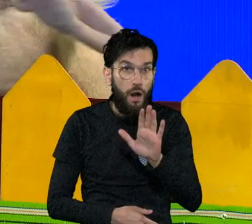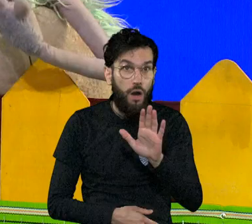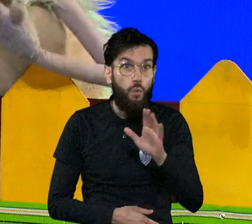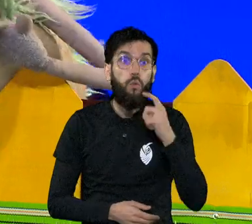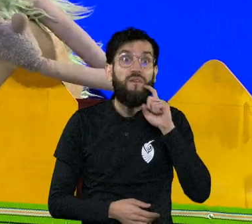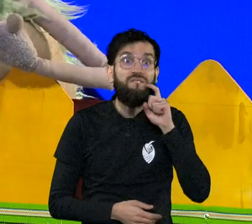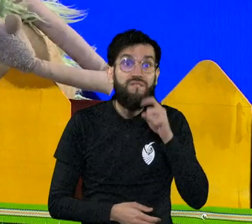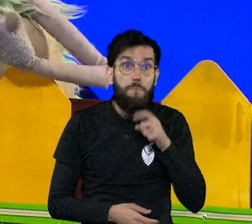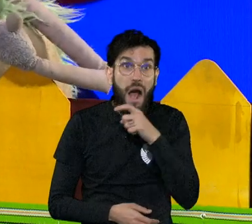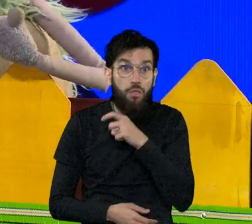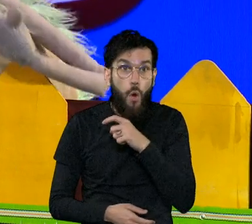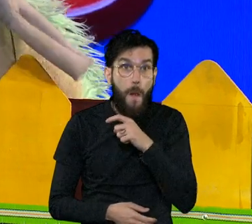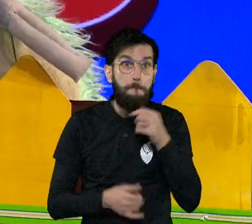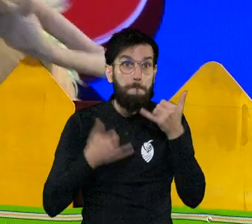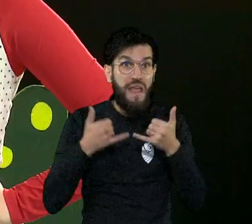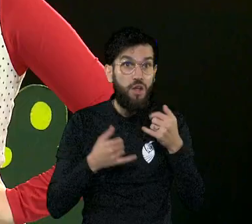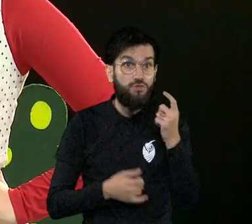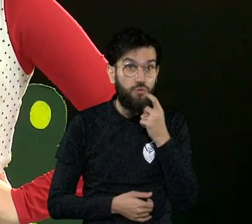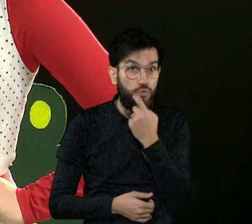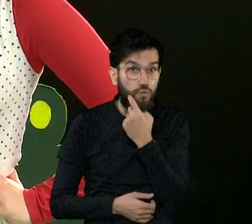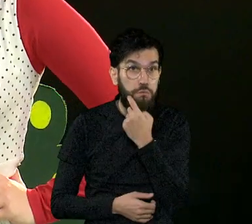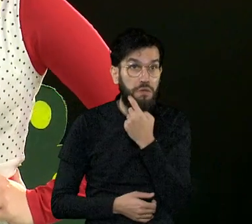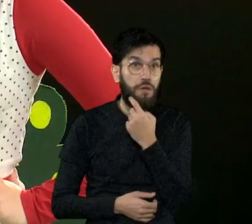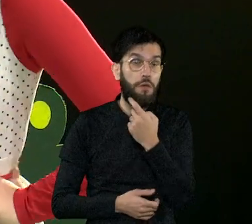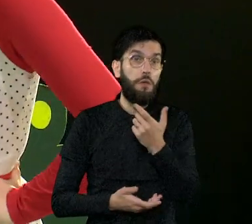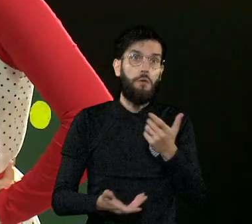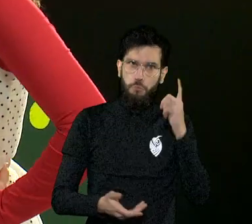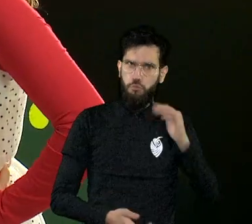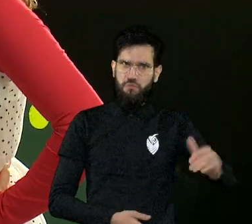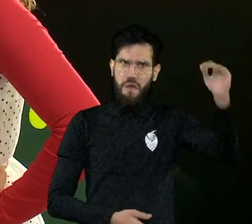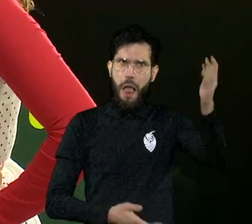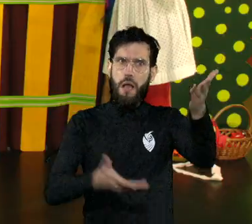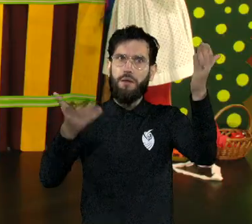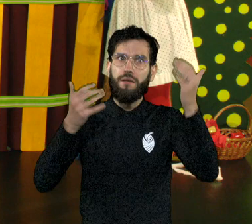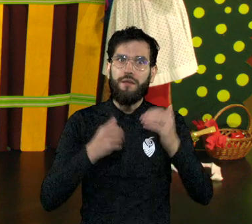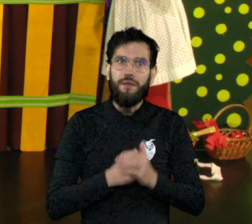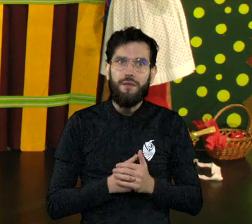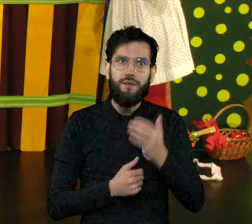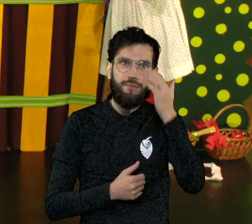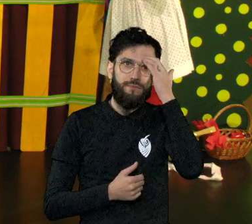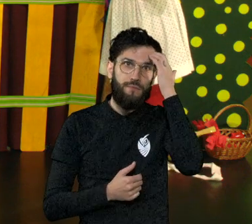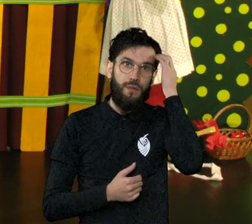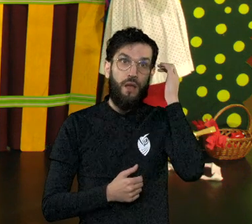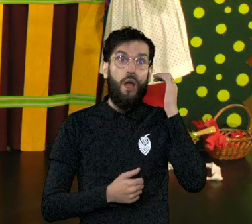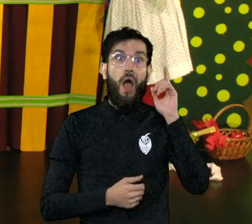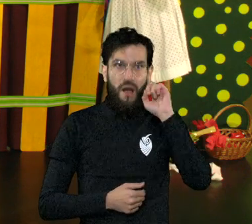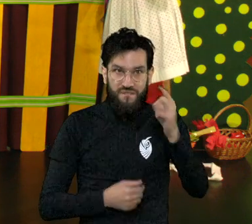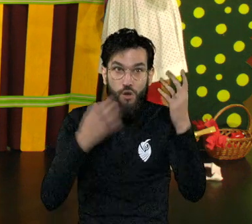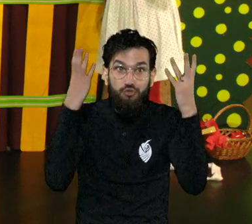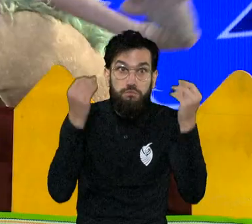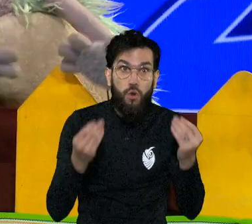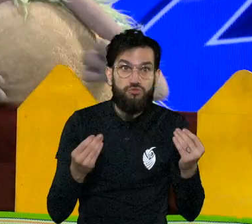už vám vypadli? No, myslím, že už niektorým detičkám asi áno. A vy viete počítať,